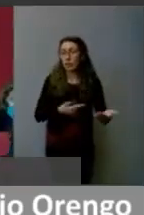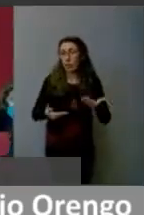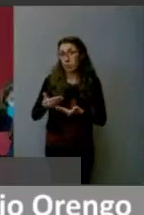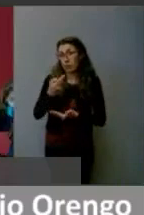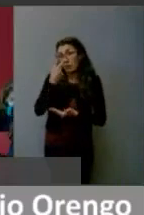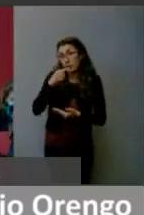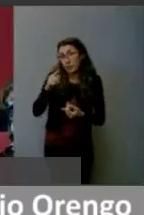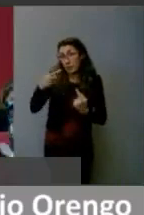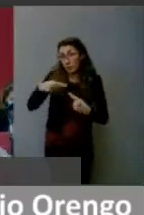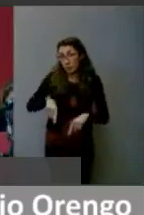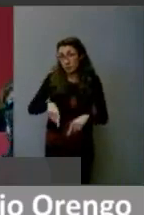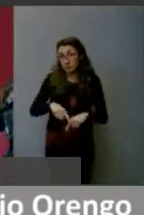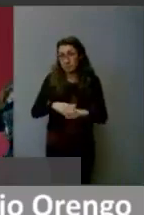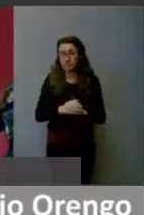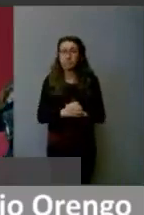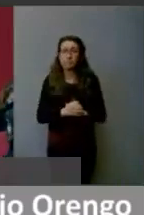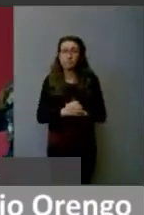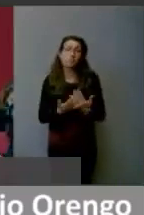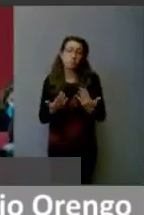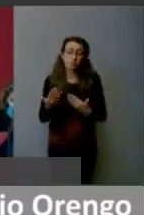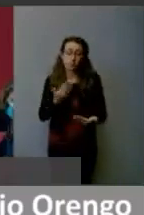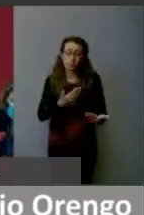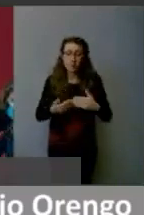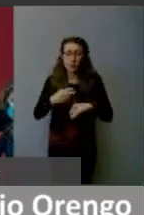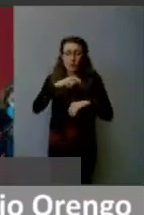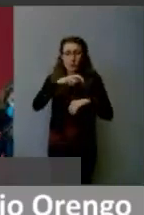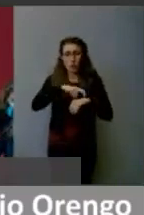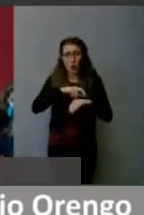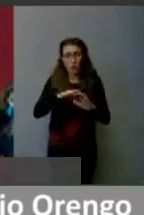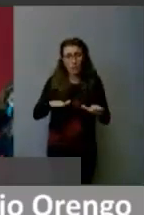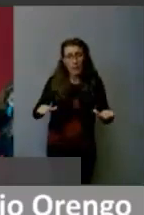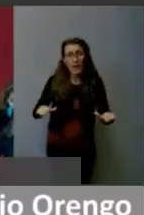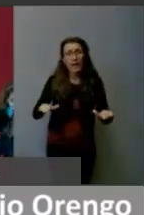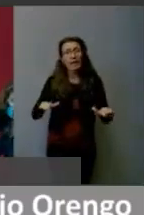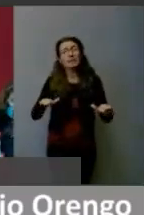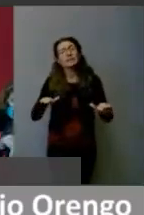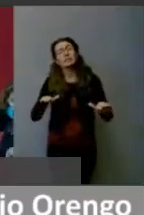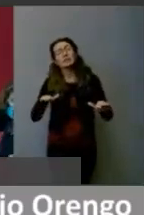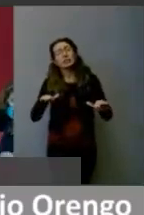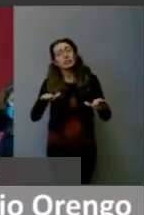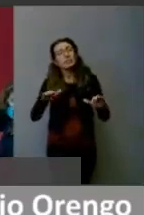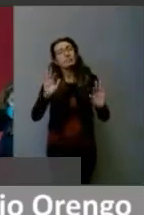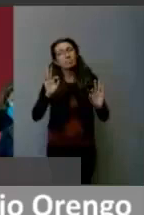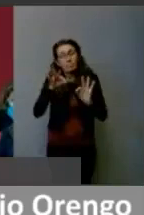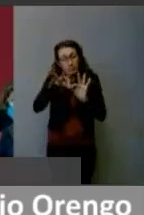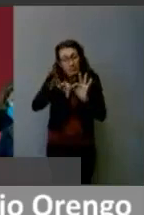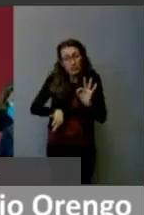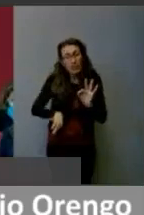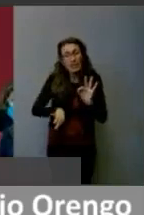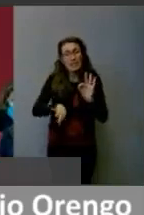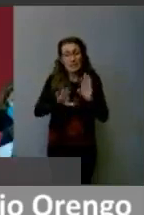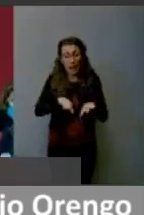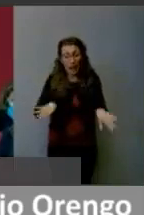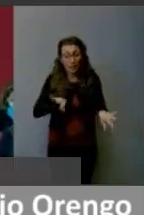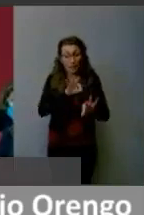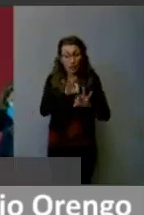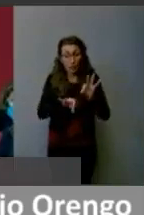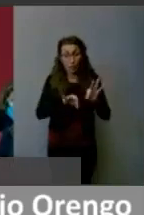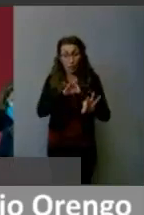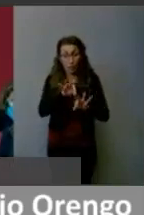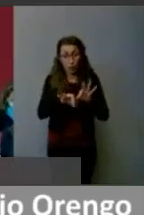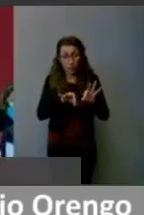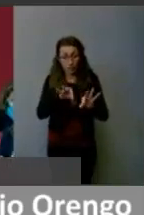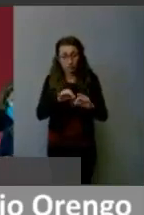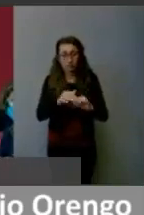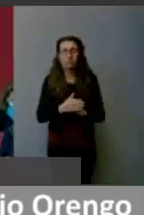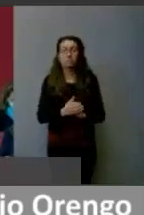con medici pediatri specializzati appunto nella cura, nella gestione dei bambini, delle persone in età